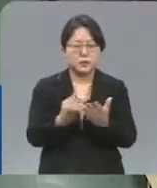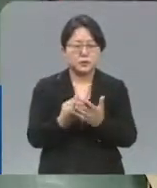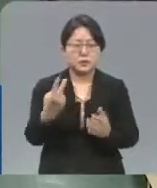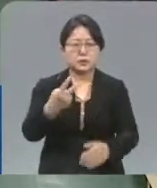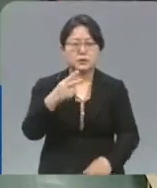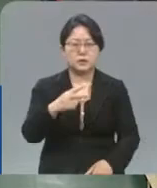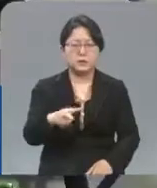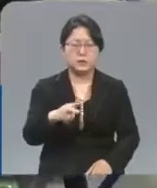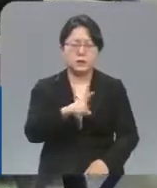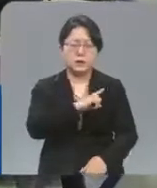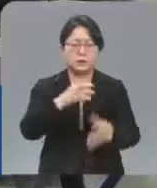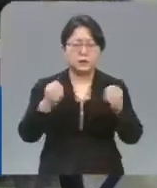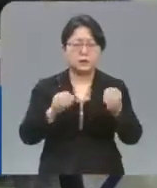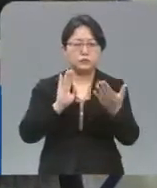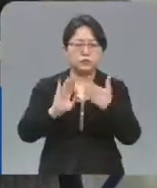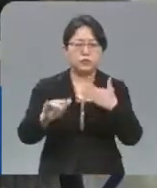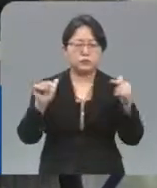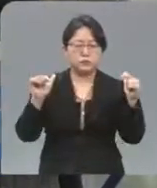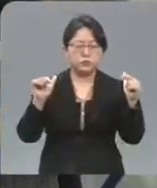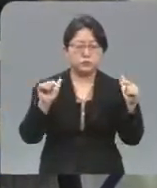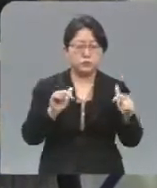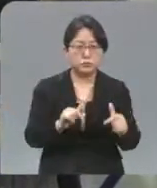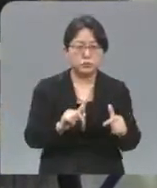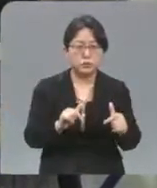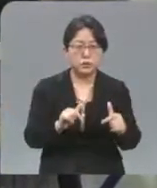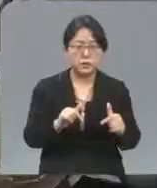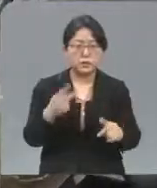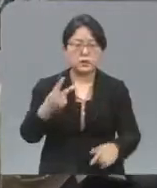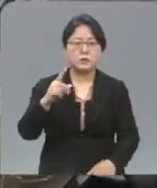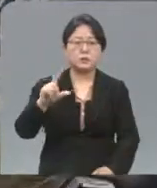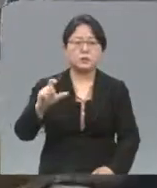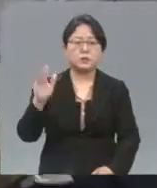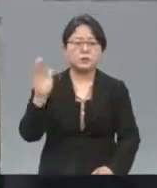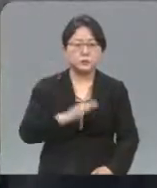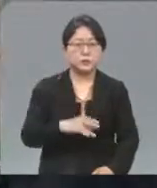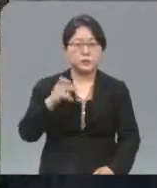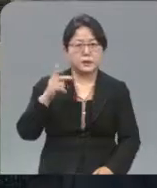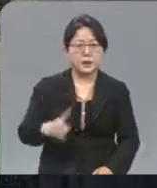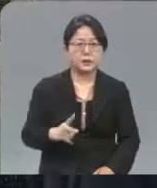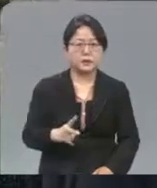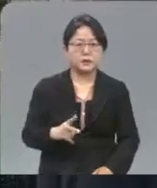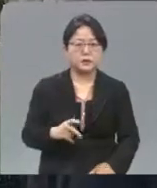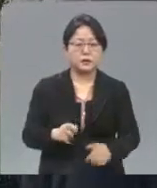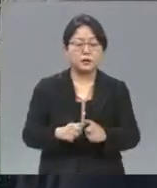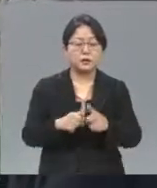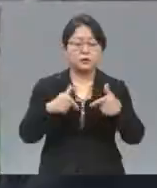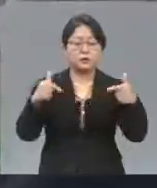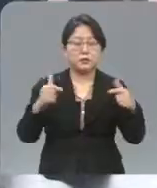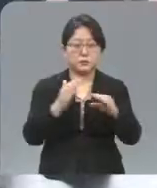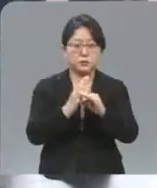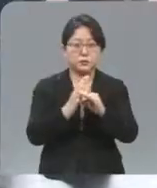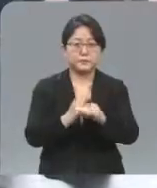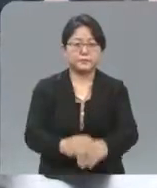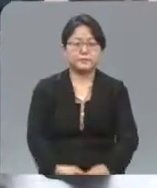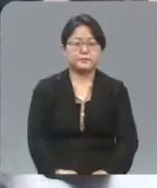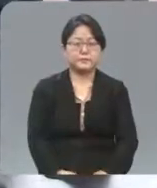2002년에 가장 많았고 이후 감소세를 보이다 2015년부터 다시 증가세로